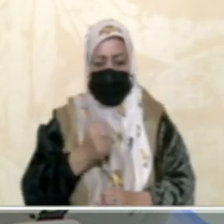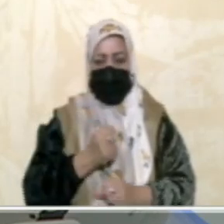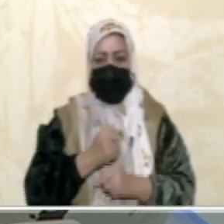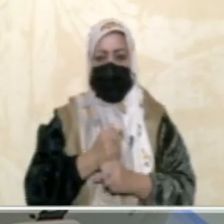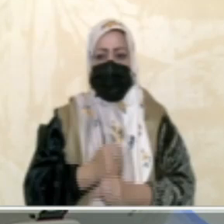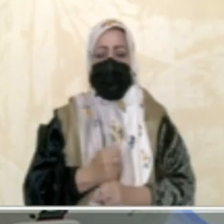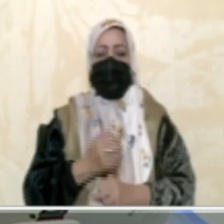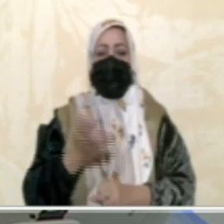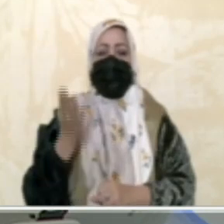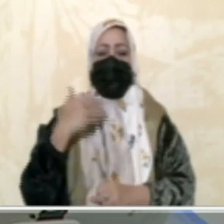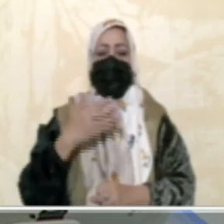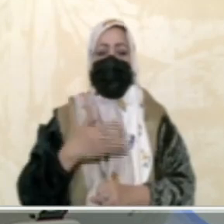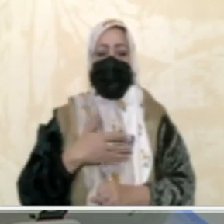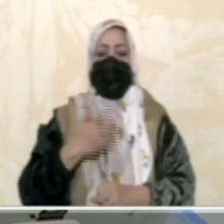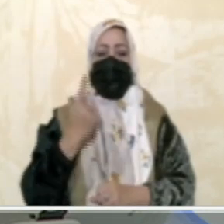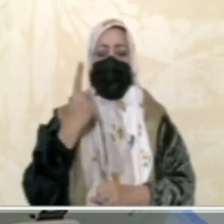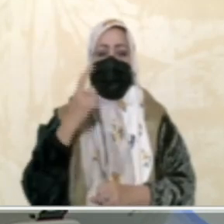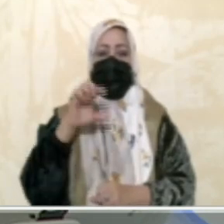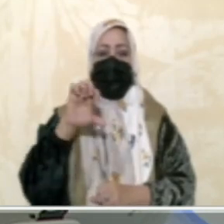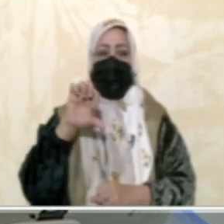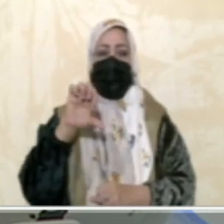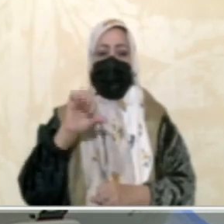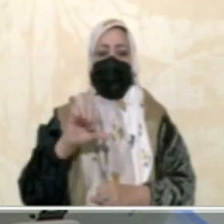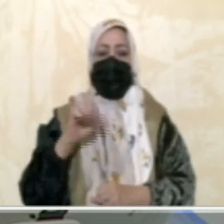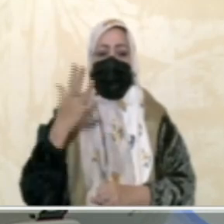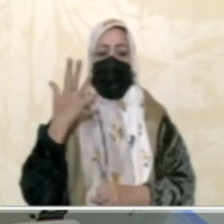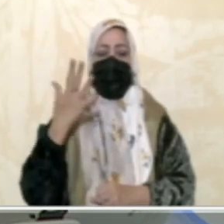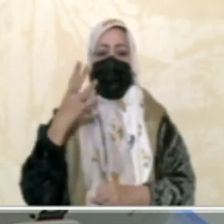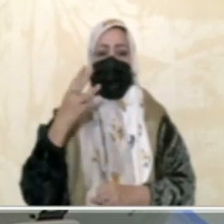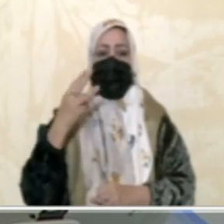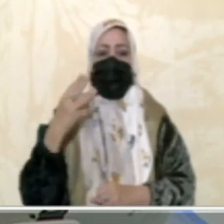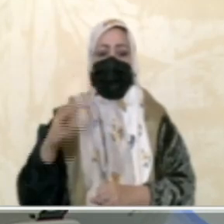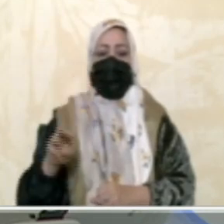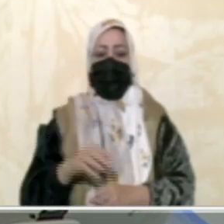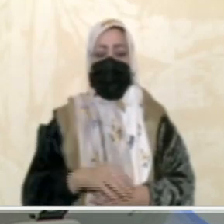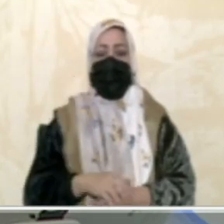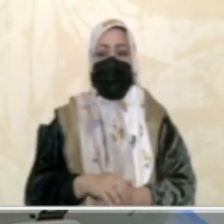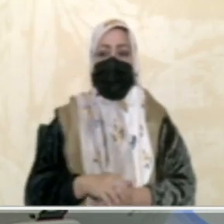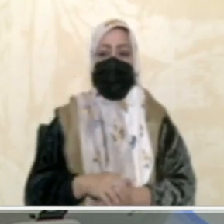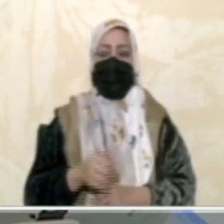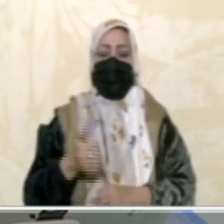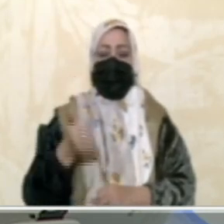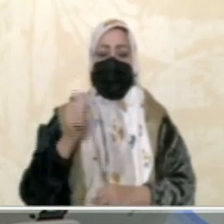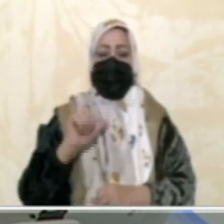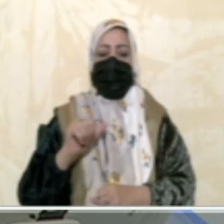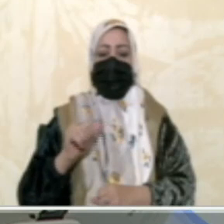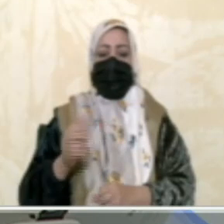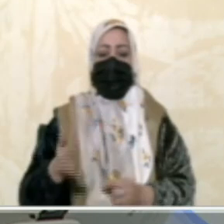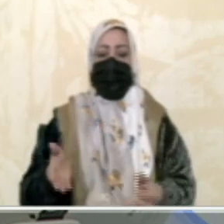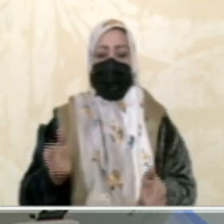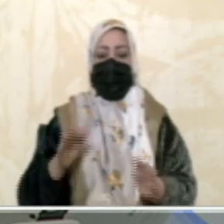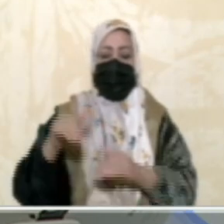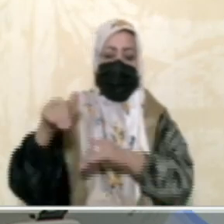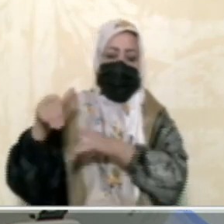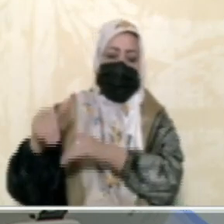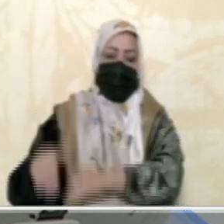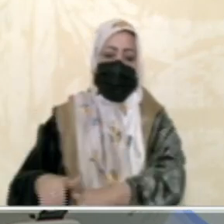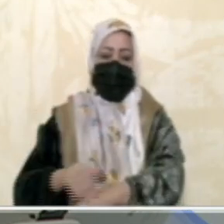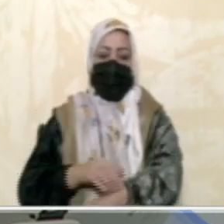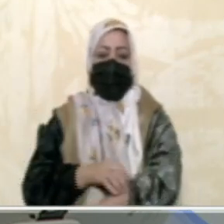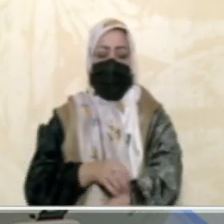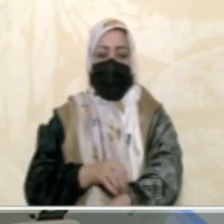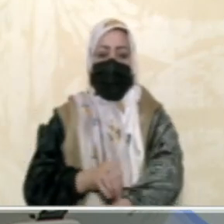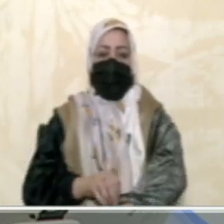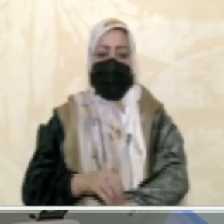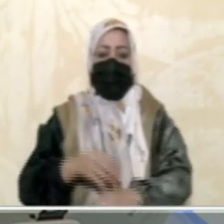1935 ودفن بعد ظهر هذا اليوم الشيخ